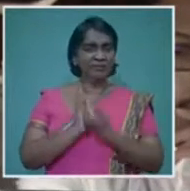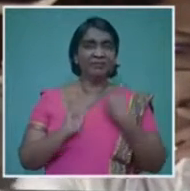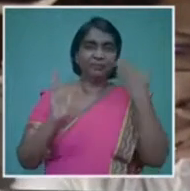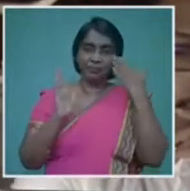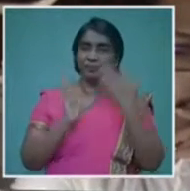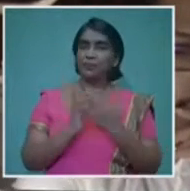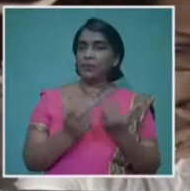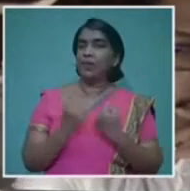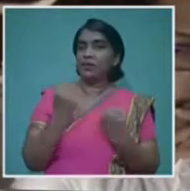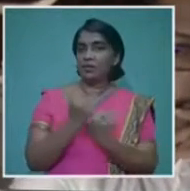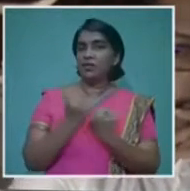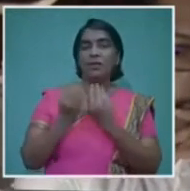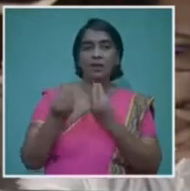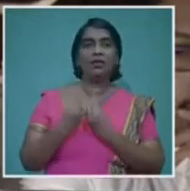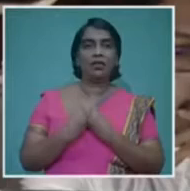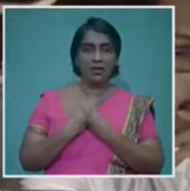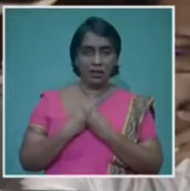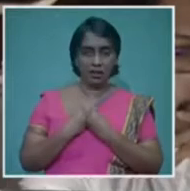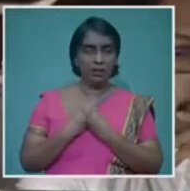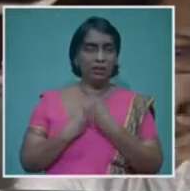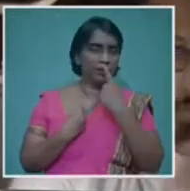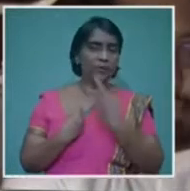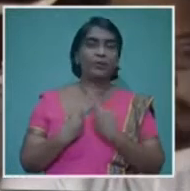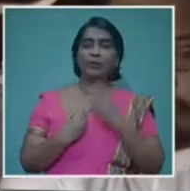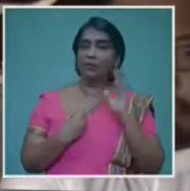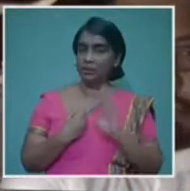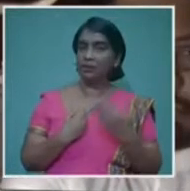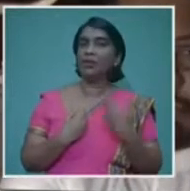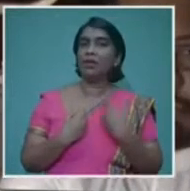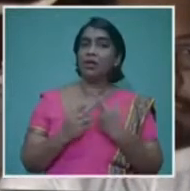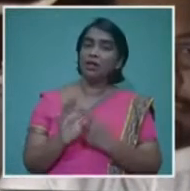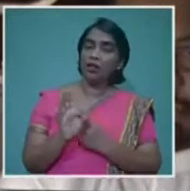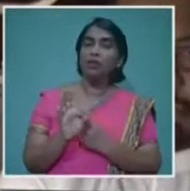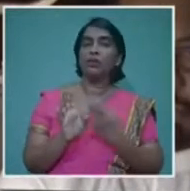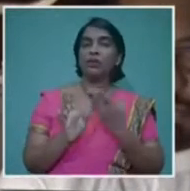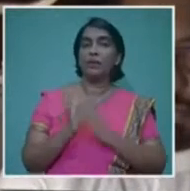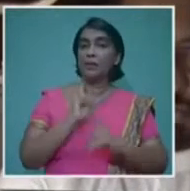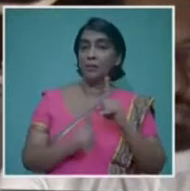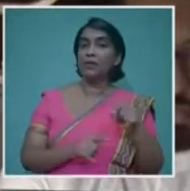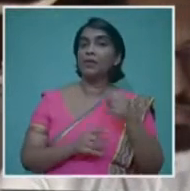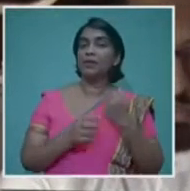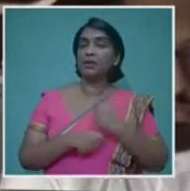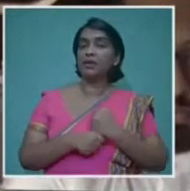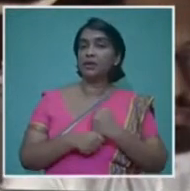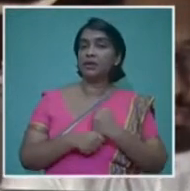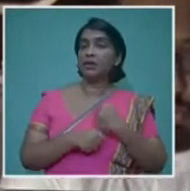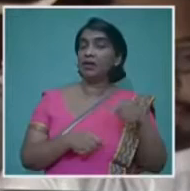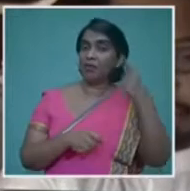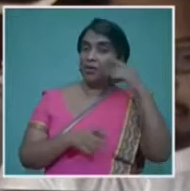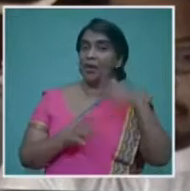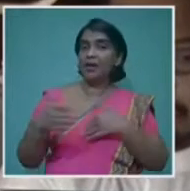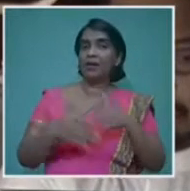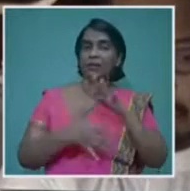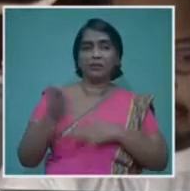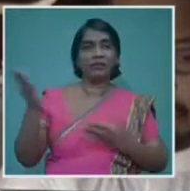සඳහා අවශ්‍ය සහයෝගය ලබා දෙනවා කියන කාර්ය ප්‍රකාශ කිරීම මත තරුණ කටයුතු අමාත්‍යාංශය විසින් මේ අදාළ ගැසට් අදාළ කැබිනට් පත්‍රය